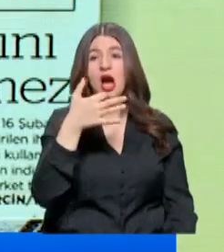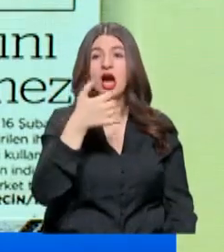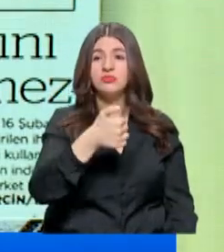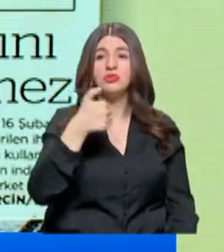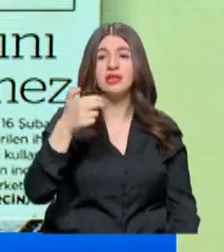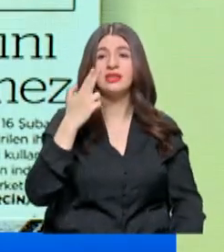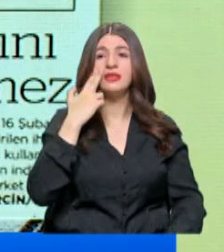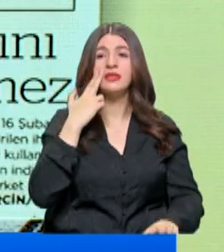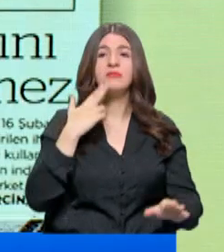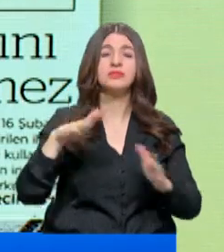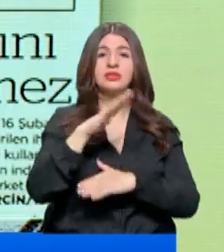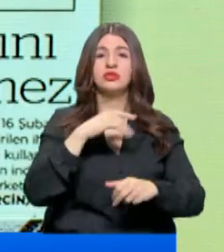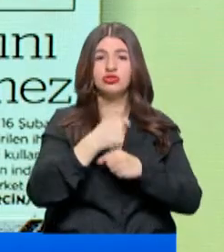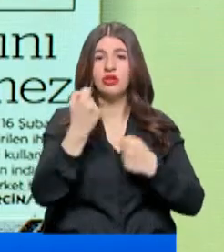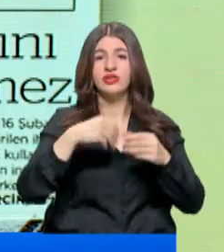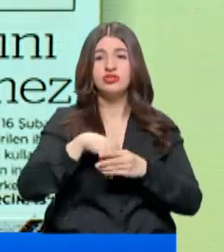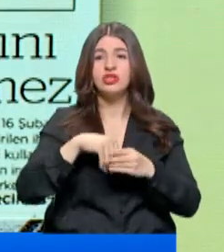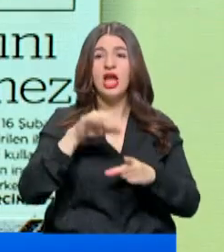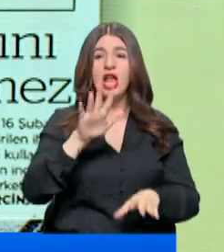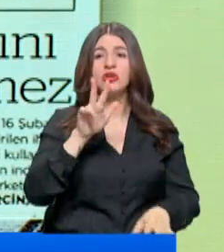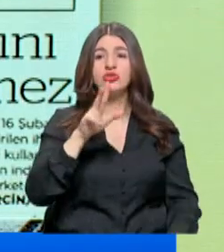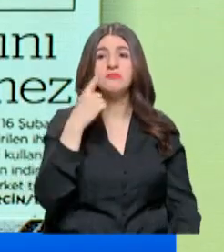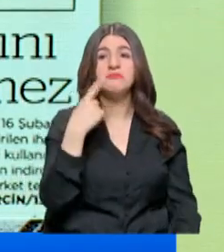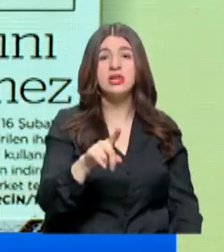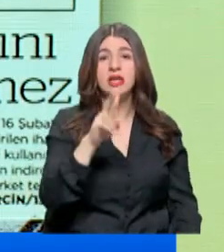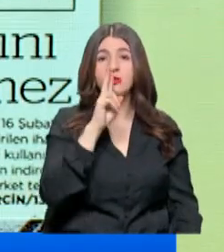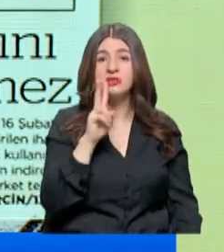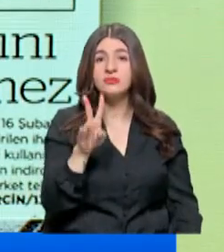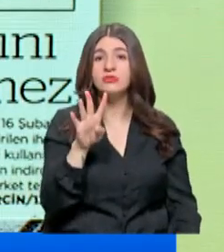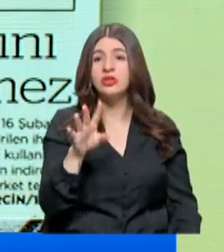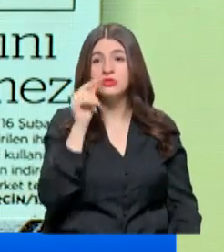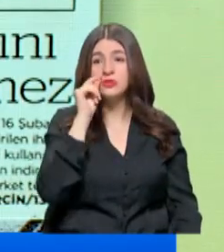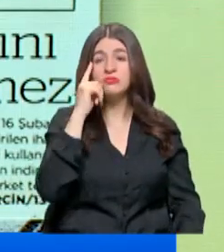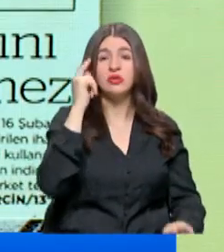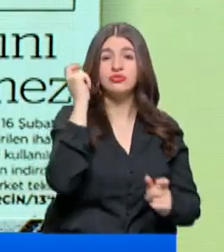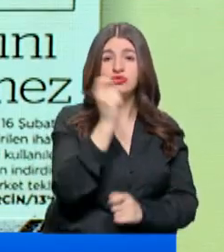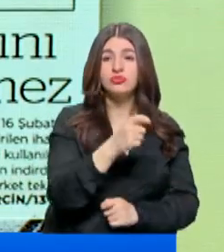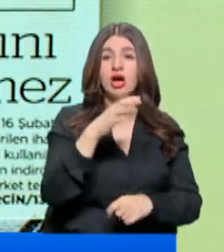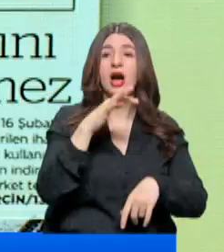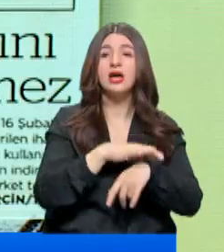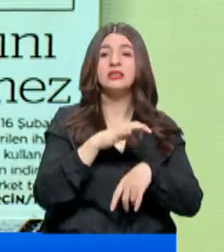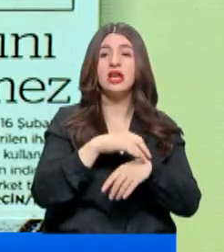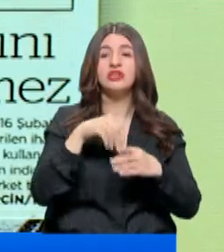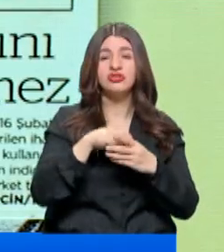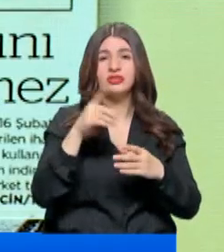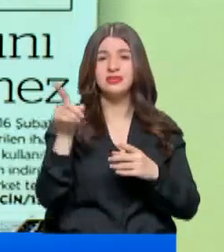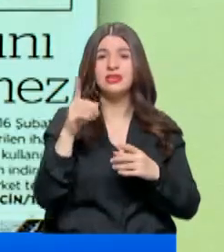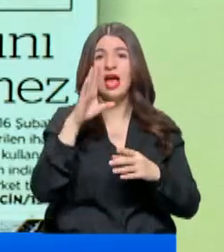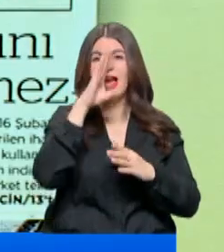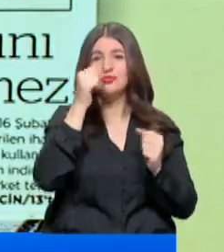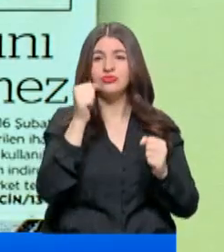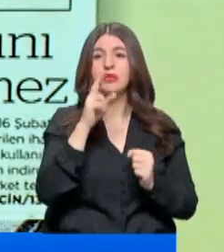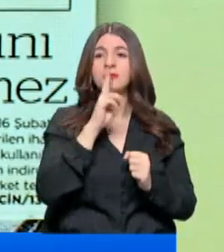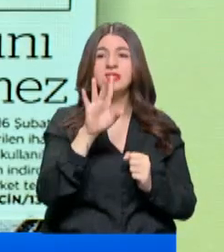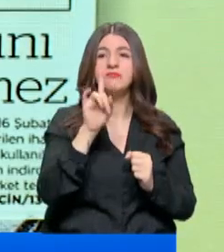66 temizlik görevlisi için 53220 dört kişi başvurmuş her bu hastane için 241